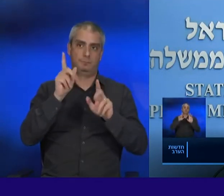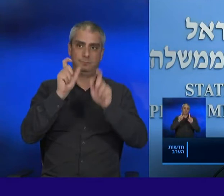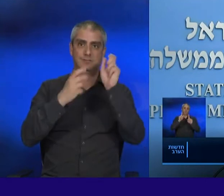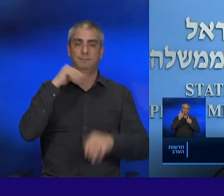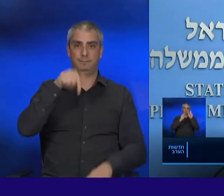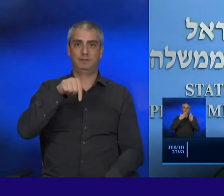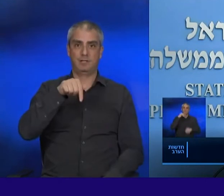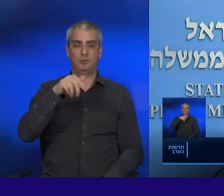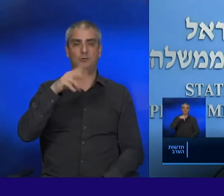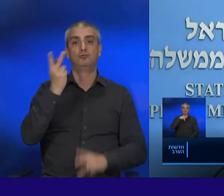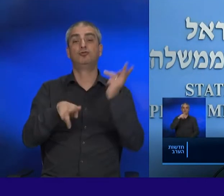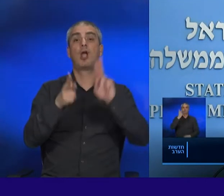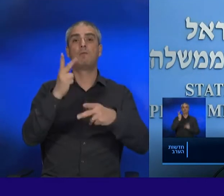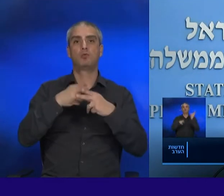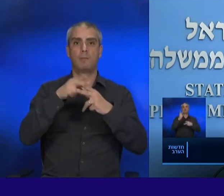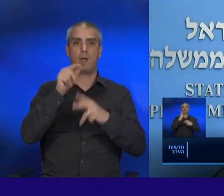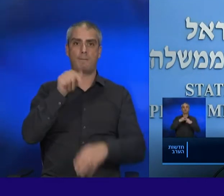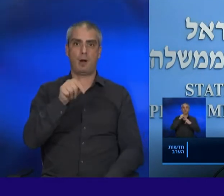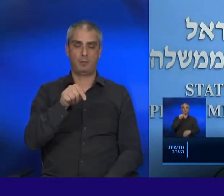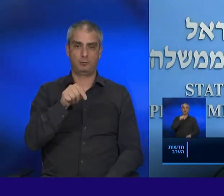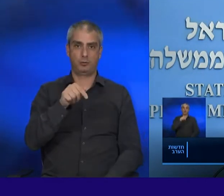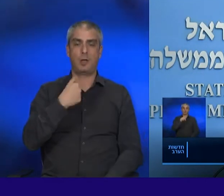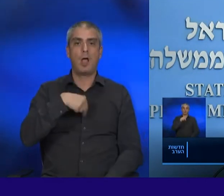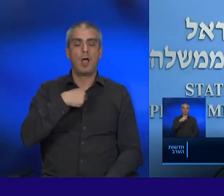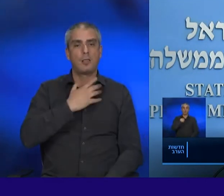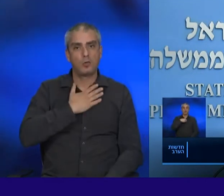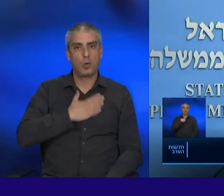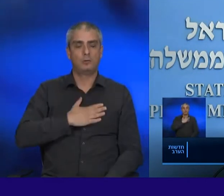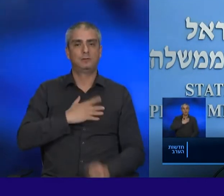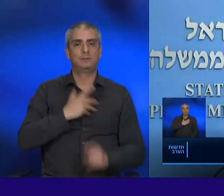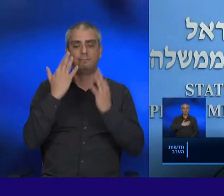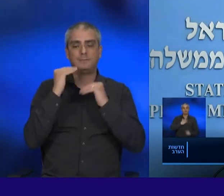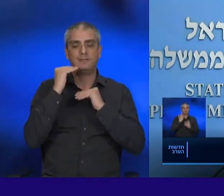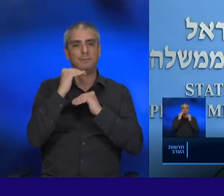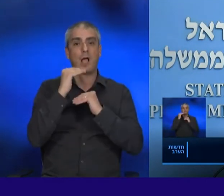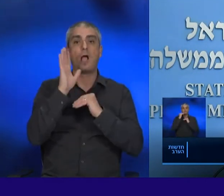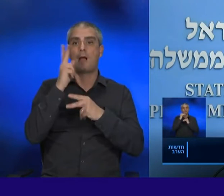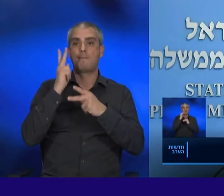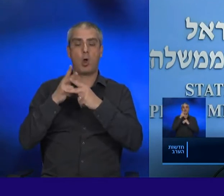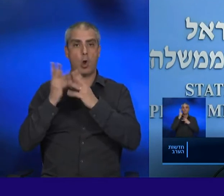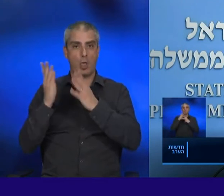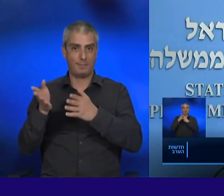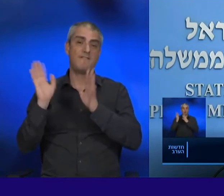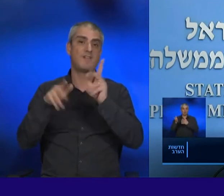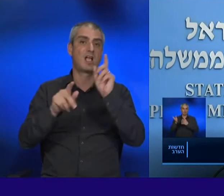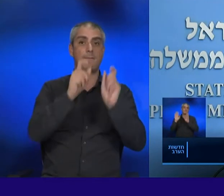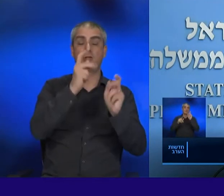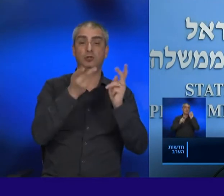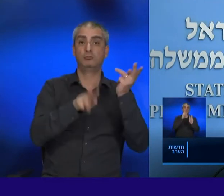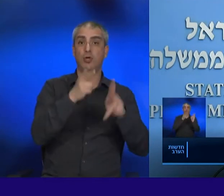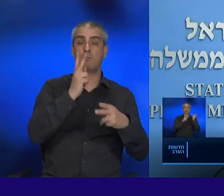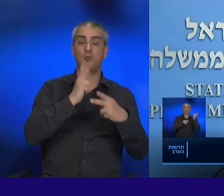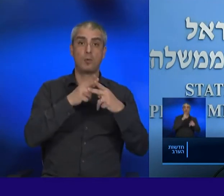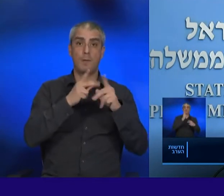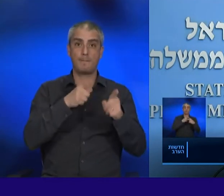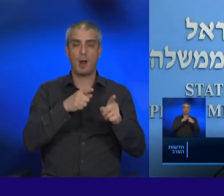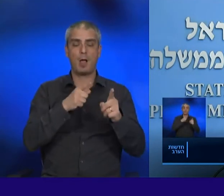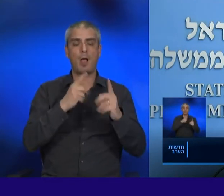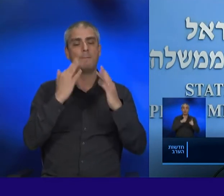מדינת ישראל שימותו מהמחלה. אנחנו רוצים להביא את המספר הזה גם של החולים וגם של האנשים שימותו מהמחלה